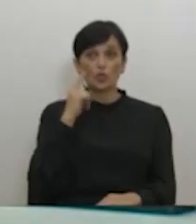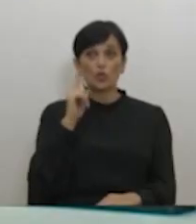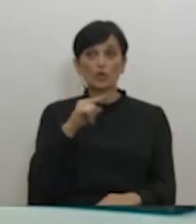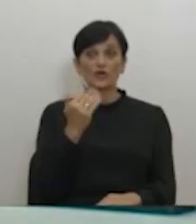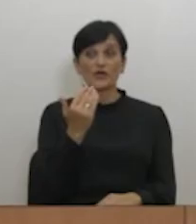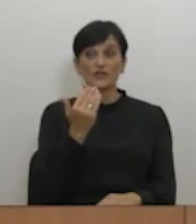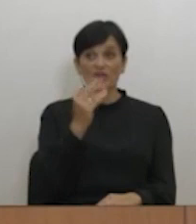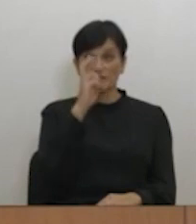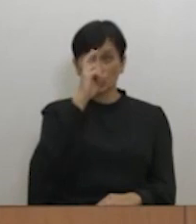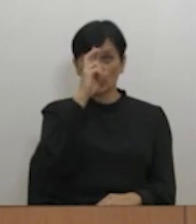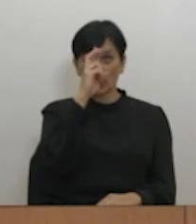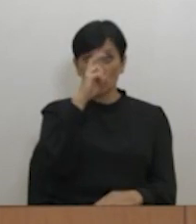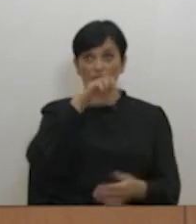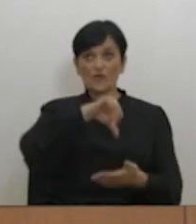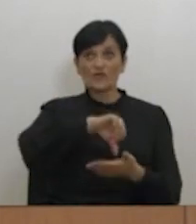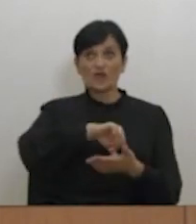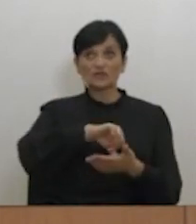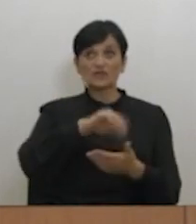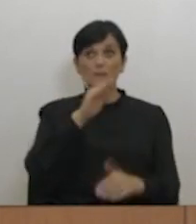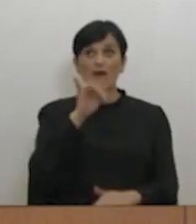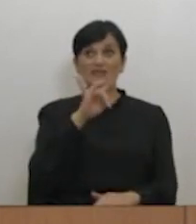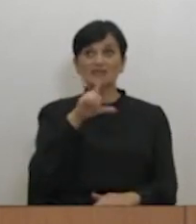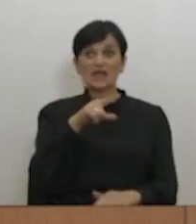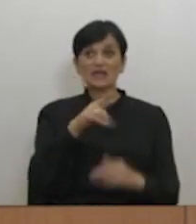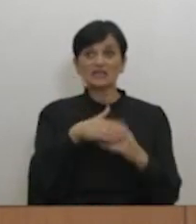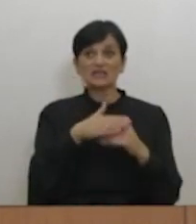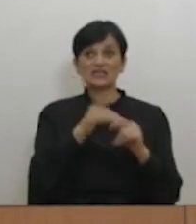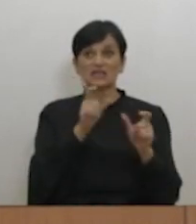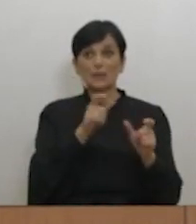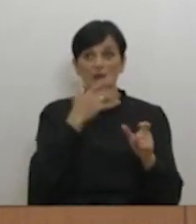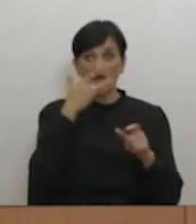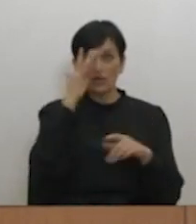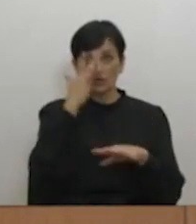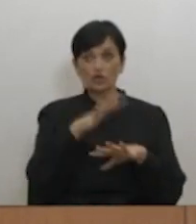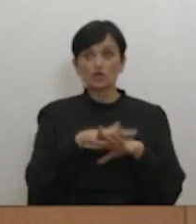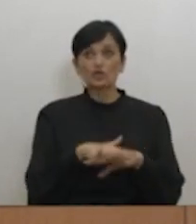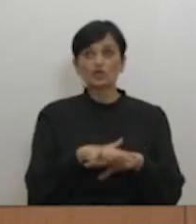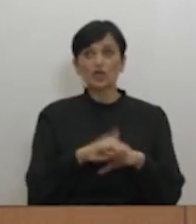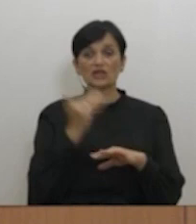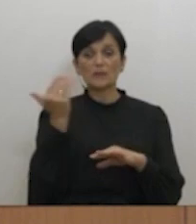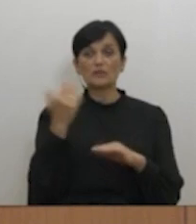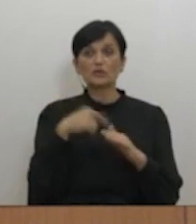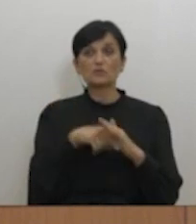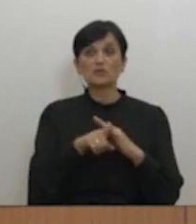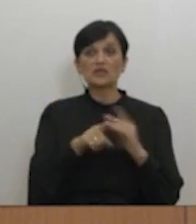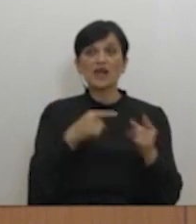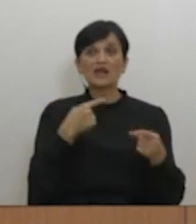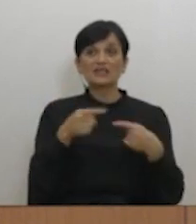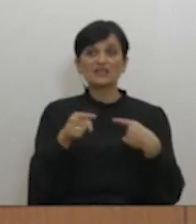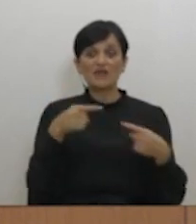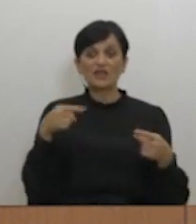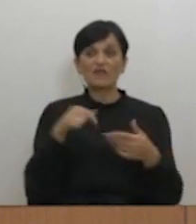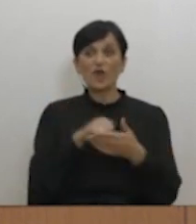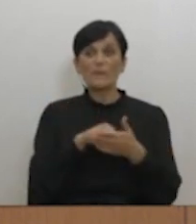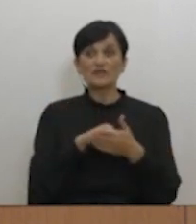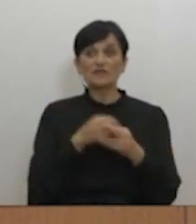თქვენი ხელისუფლების წარმომადგენელი ბატონი ფარცხალაძე დასანქცირდა ამერიკის შეერთებული შტატების მიერ სხვადასხვა მიზეზებით,